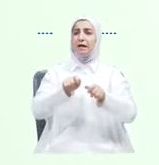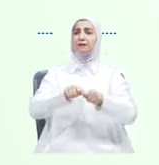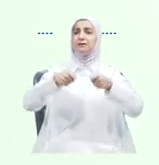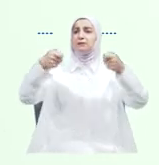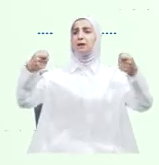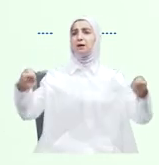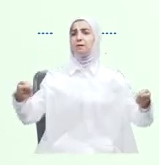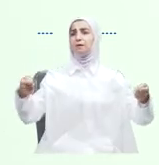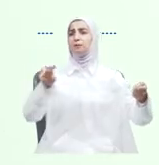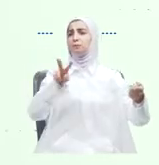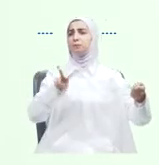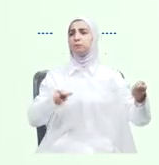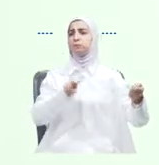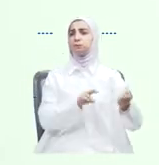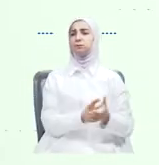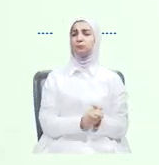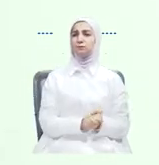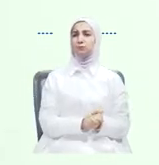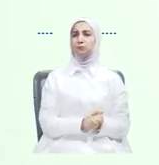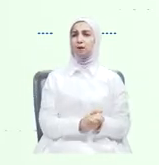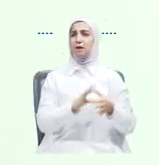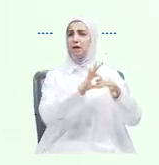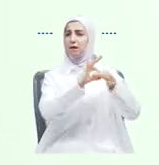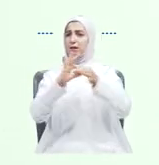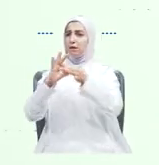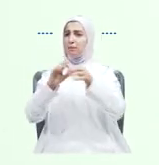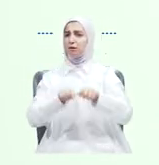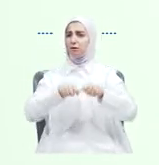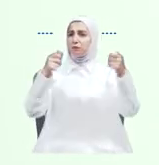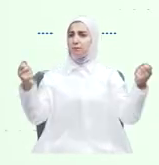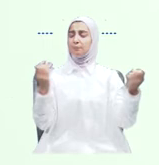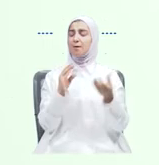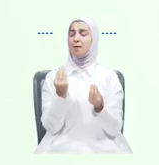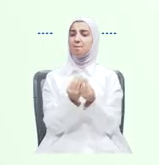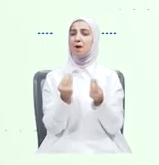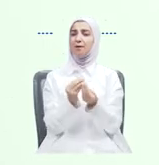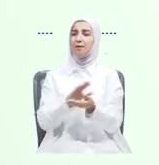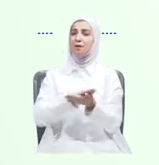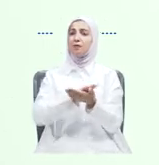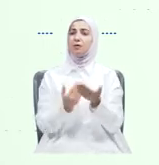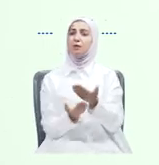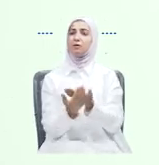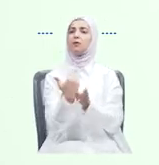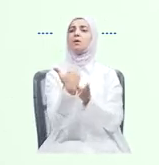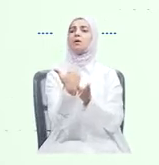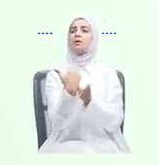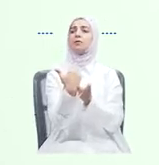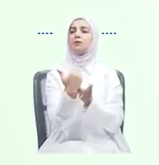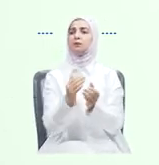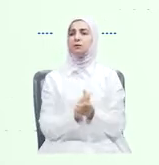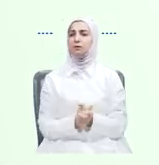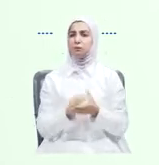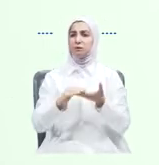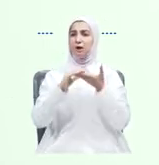الصحافة: ارتبط ظهور الصحافة بانتشار الطباعة، فأسهمت في تنوير الفكر